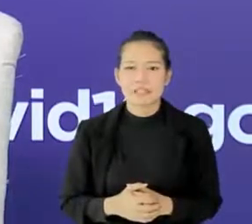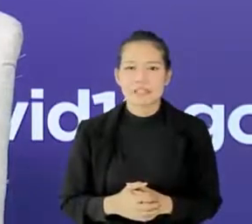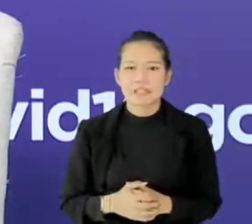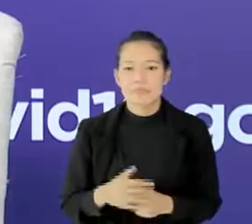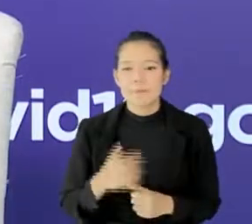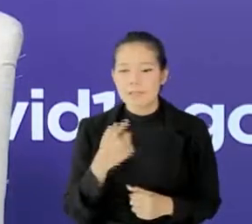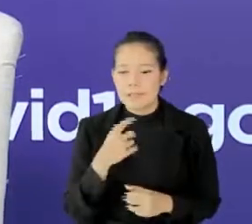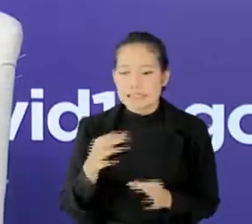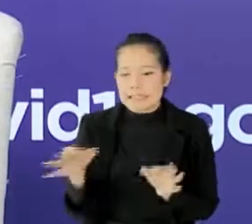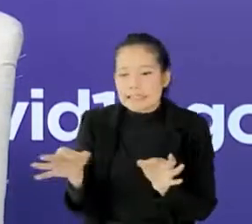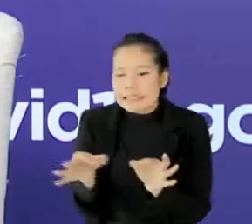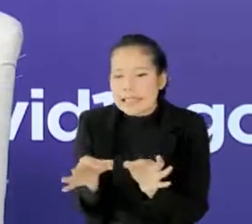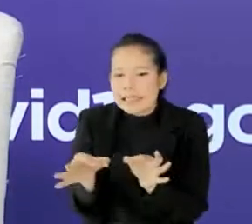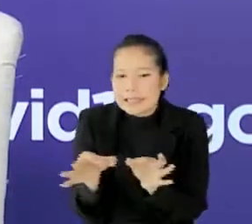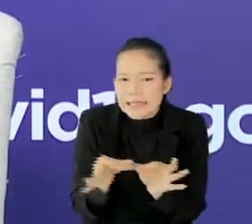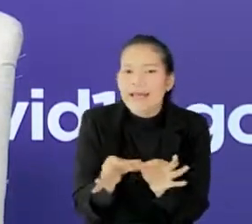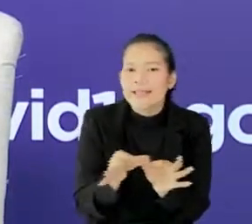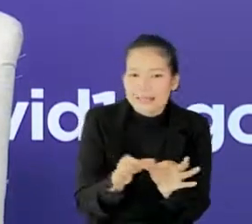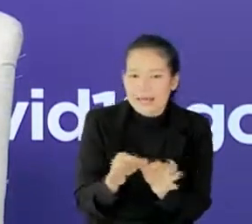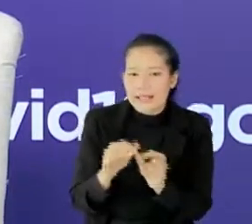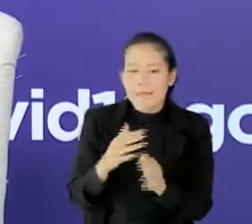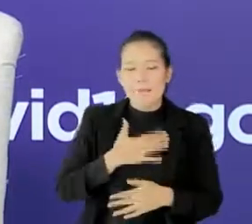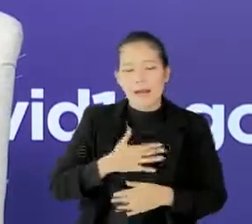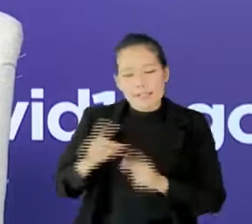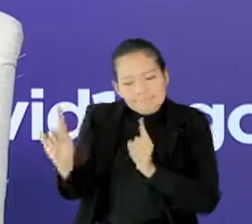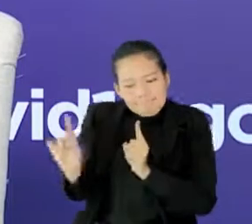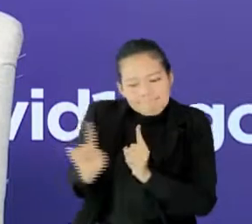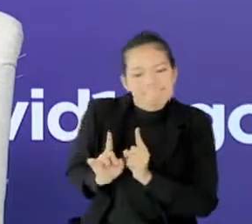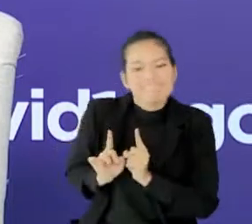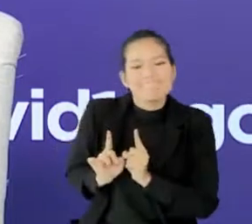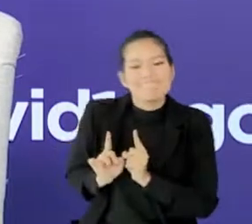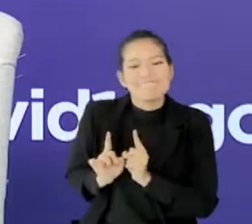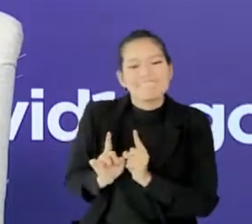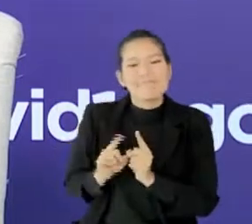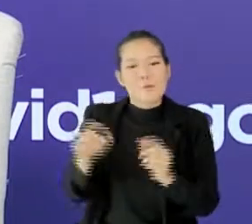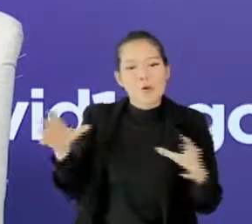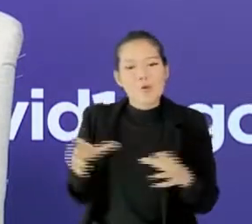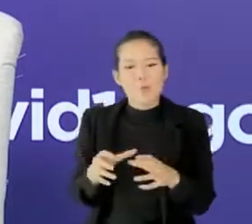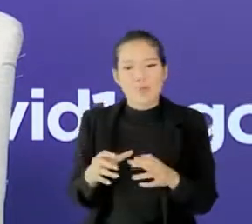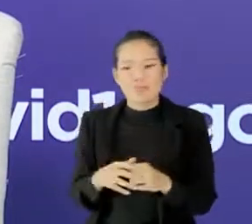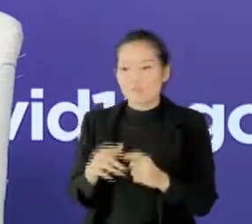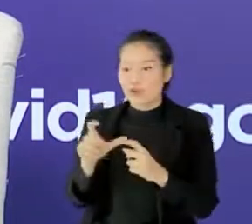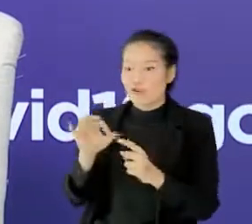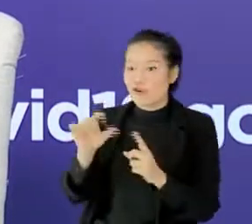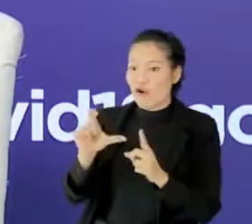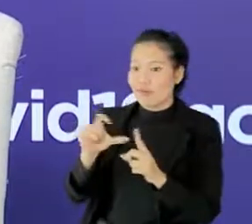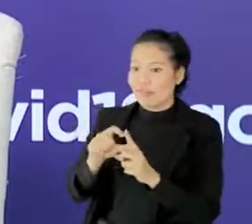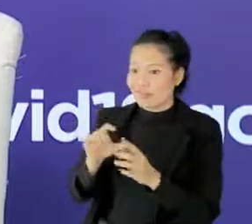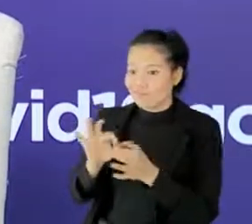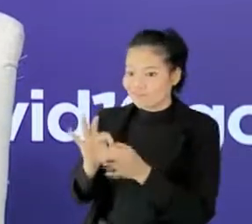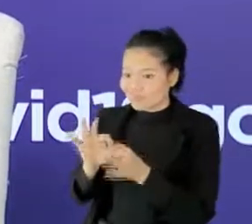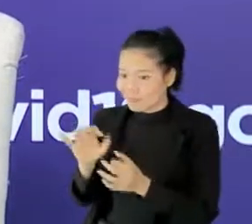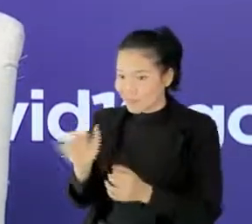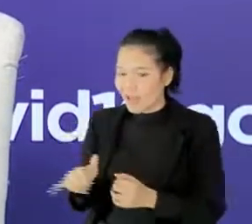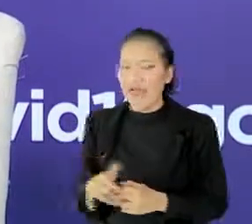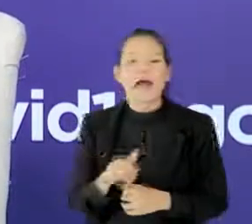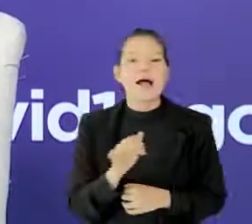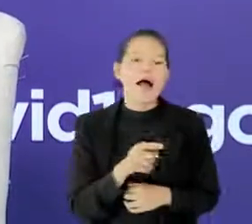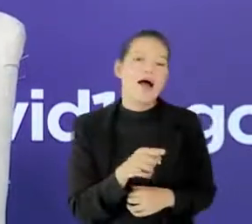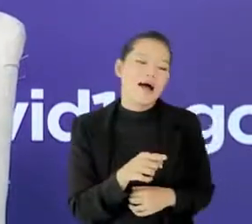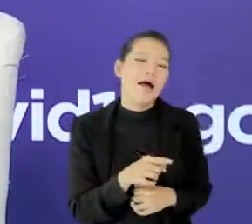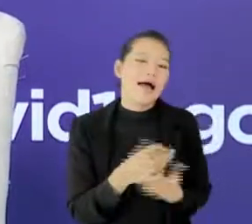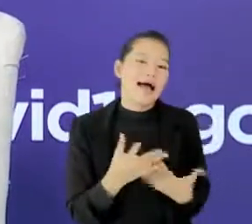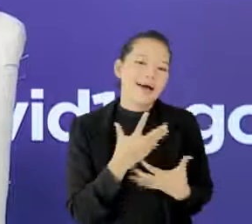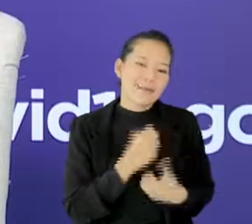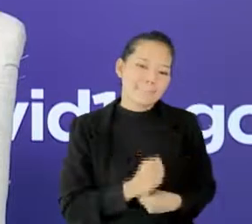dekat ya antara seniman ini semuanya, kita bisa kumpul lagi solid setelah ya, beberapa Mas. Lama ini. Jadi itu yang